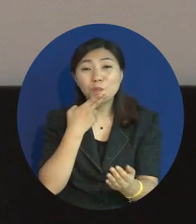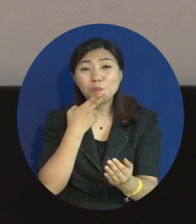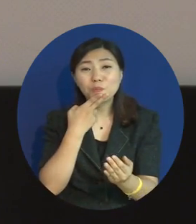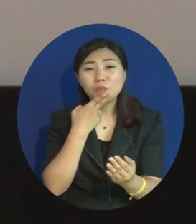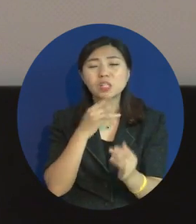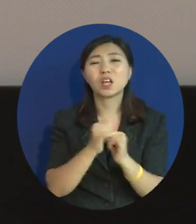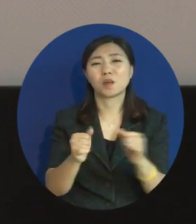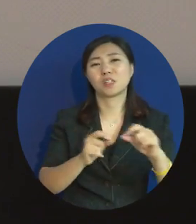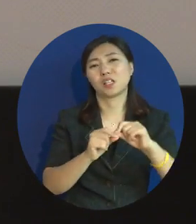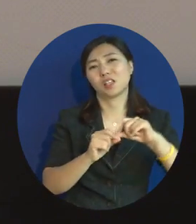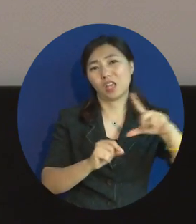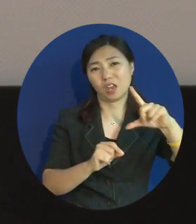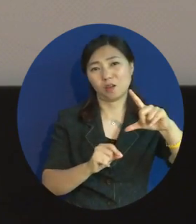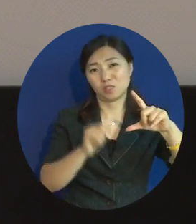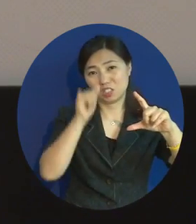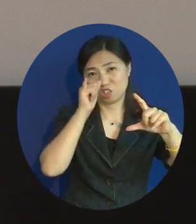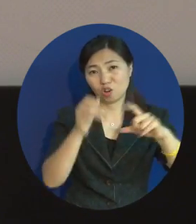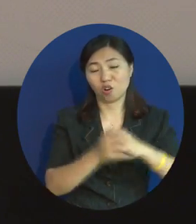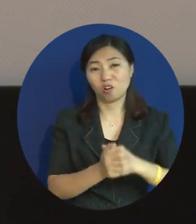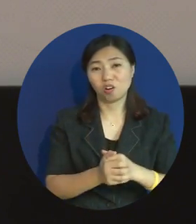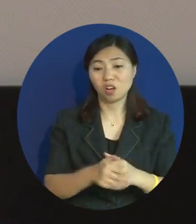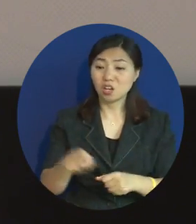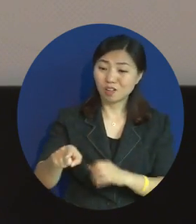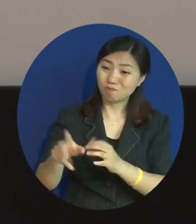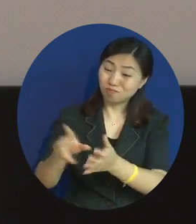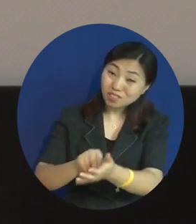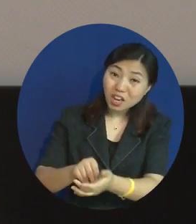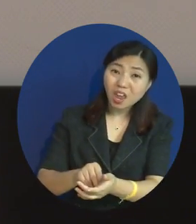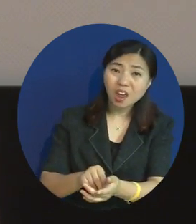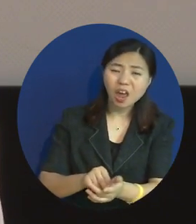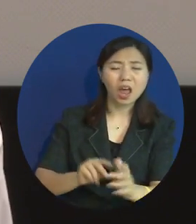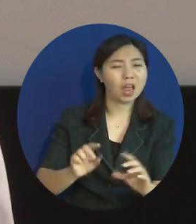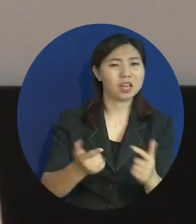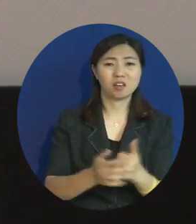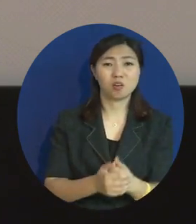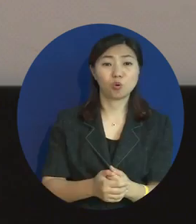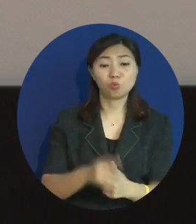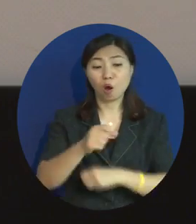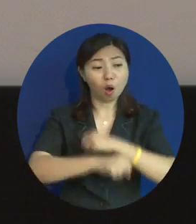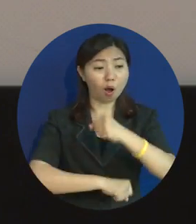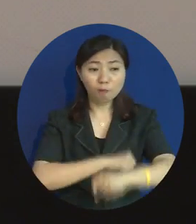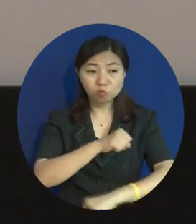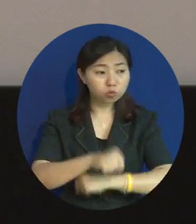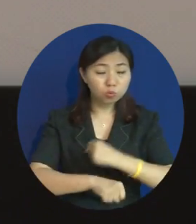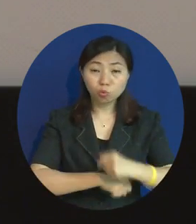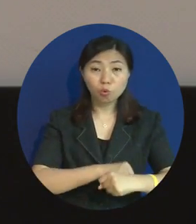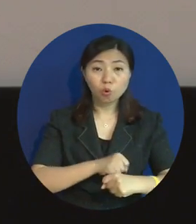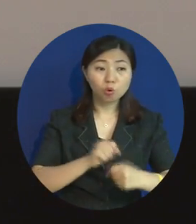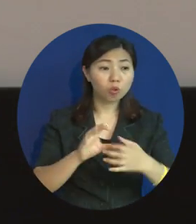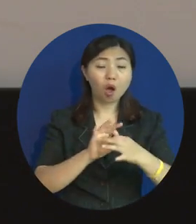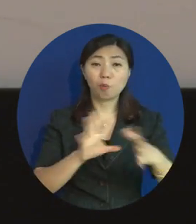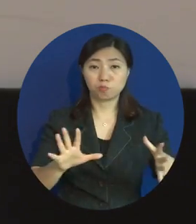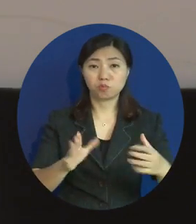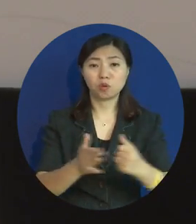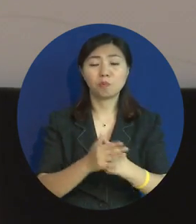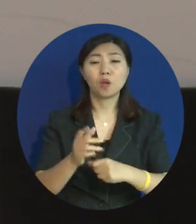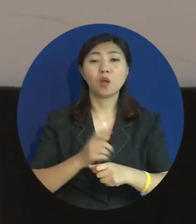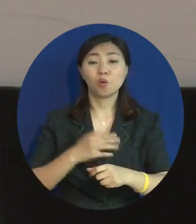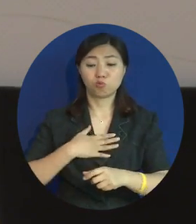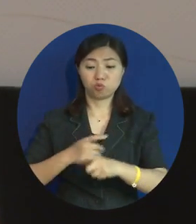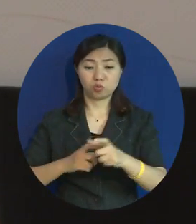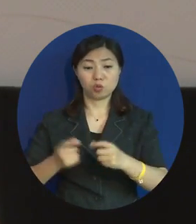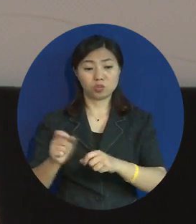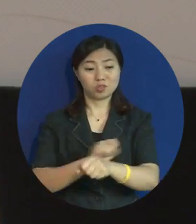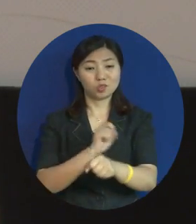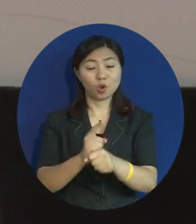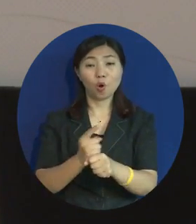경우가 다수예요. 그럼 이 사람은 문제가 있냐? 아니에요. 이런 사람은 아무거나 해도 좋기 때문에 훨씬 자유로워요.